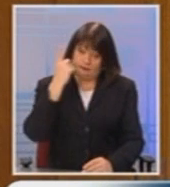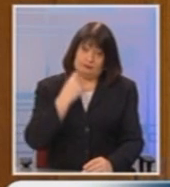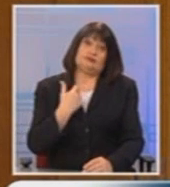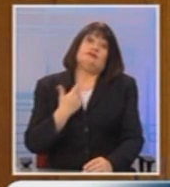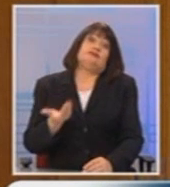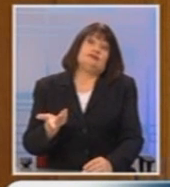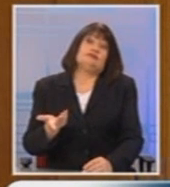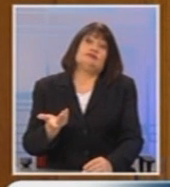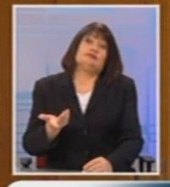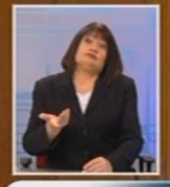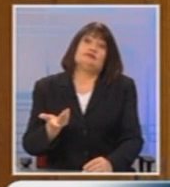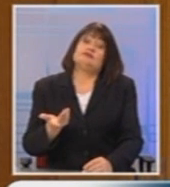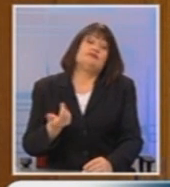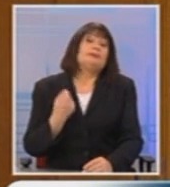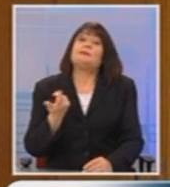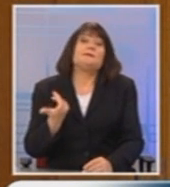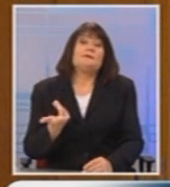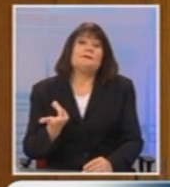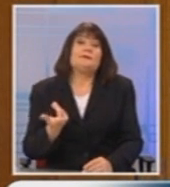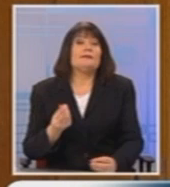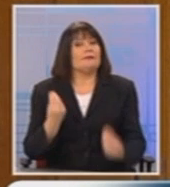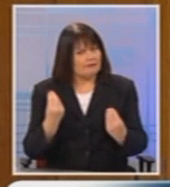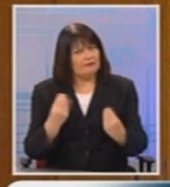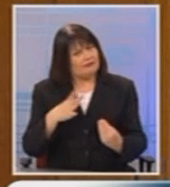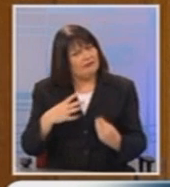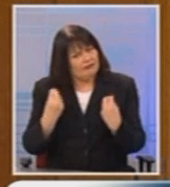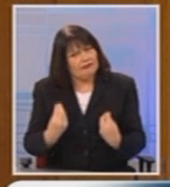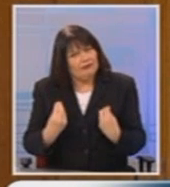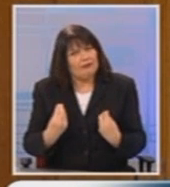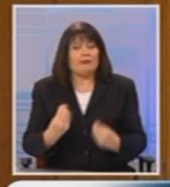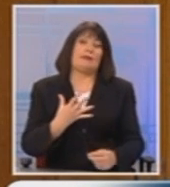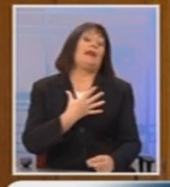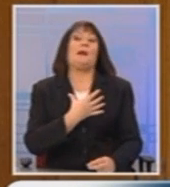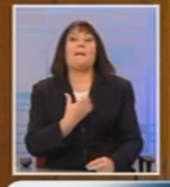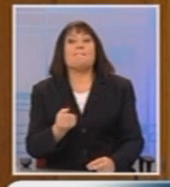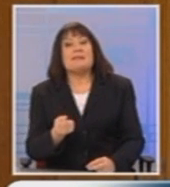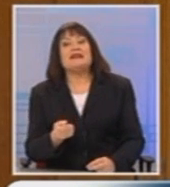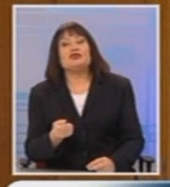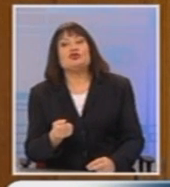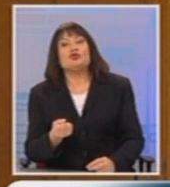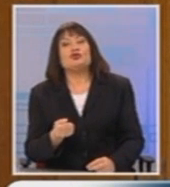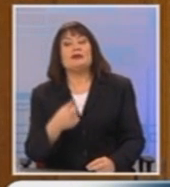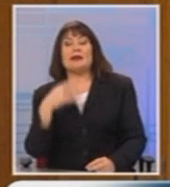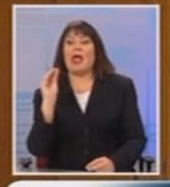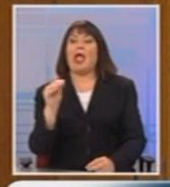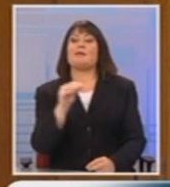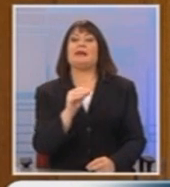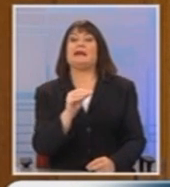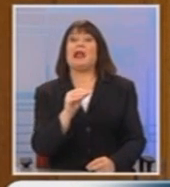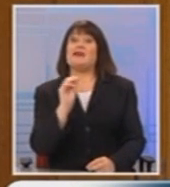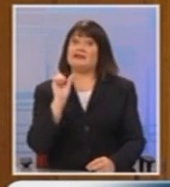συνάδελφοι, οι καλύτερες των προθέσεων υπάρχουν, αλλά εμπιστευόμαστε την εκμετάλλευση ή